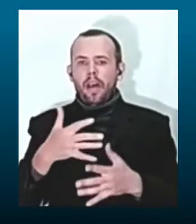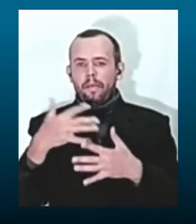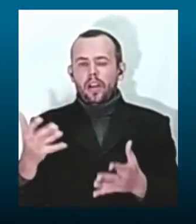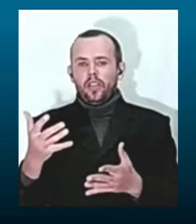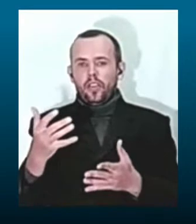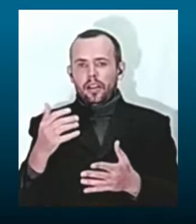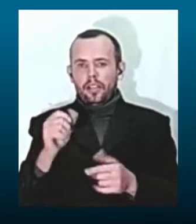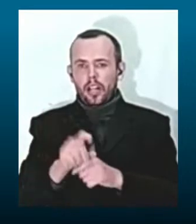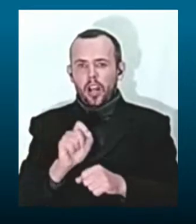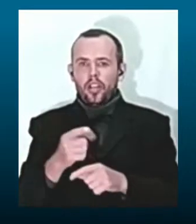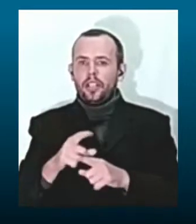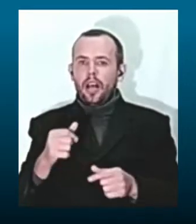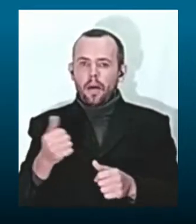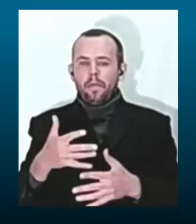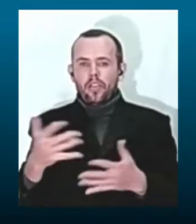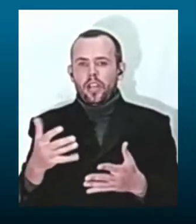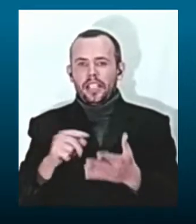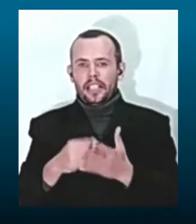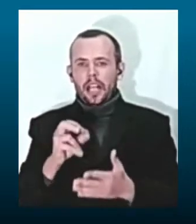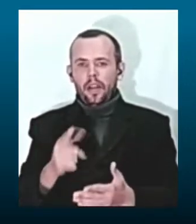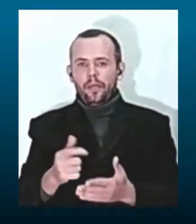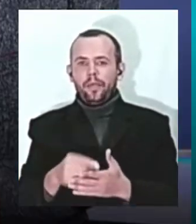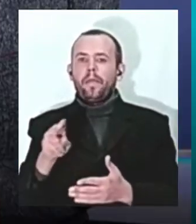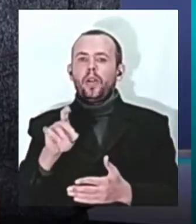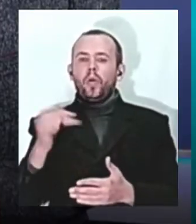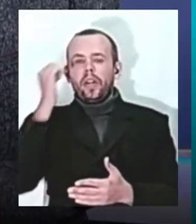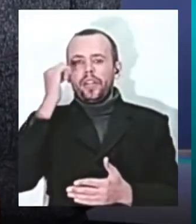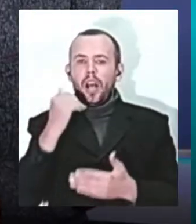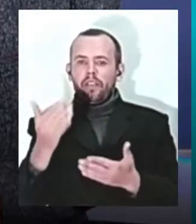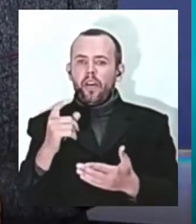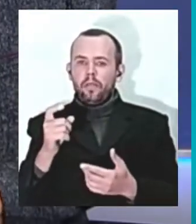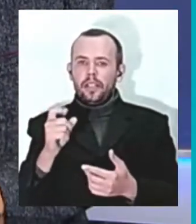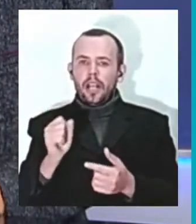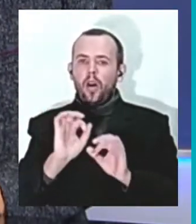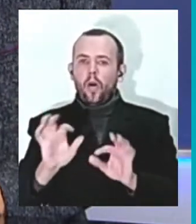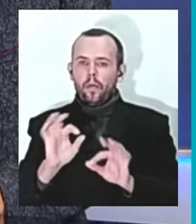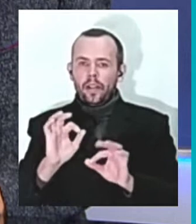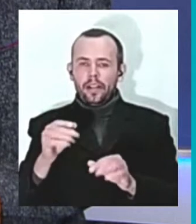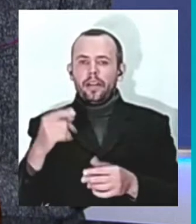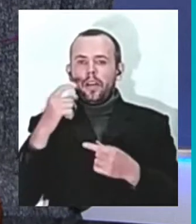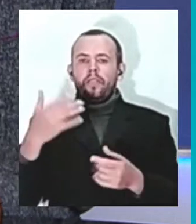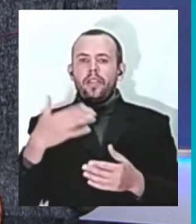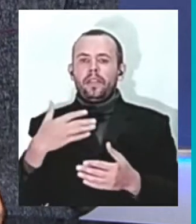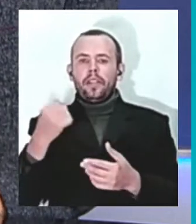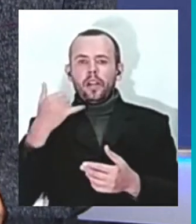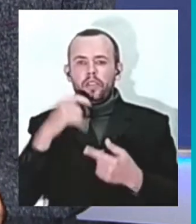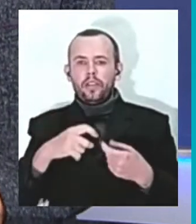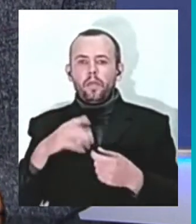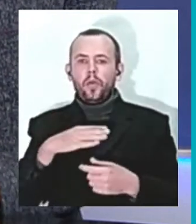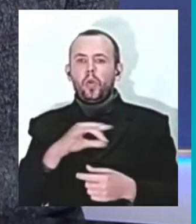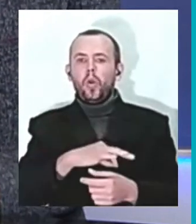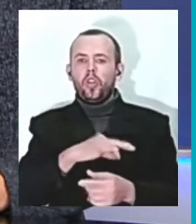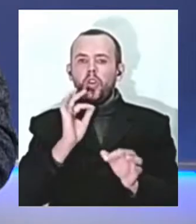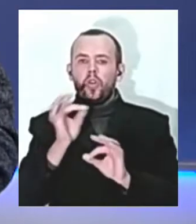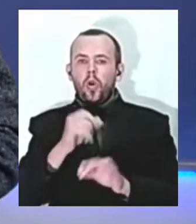цель. Отже, пане Юрію, дякую вам за коментарі. Нагадую, з нами на телефонному зв'язку був юридичний консультант Одеського